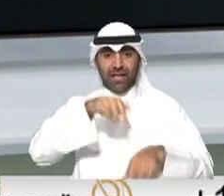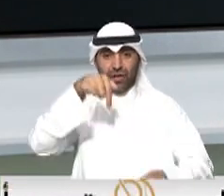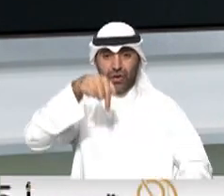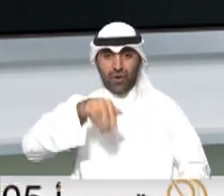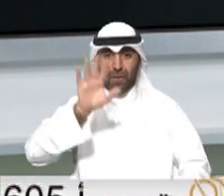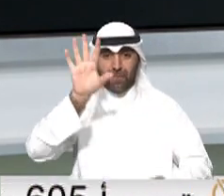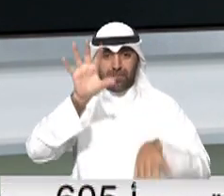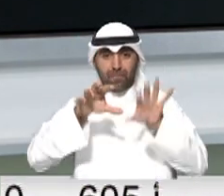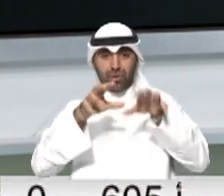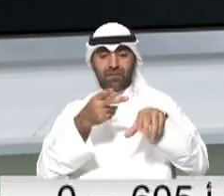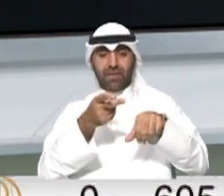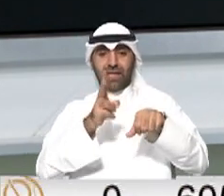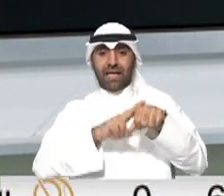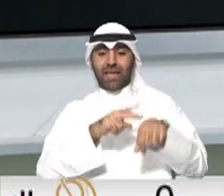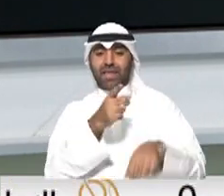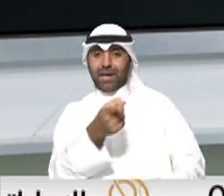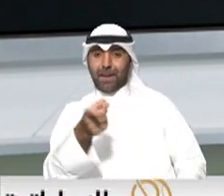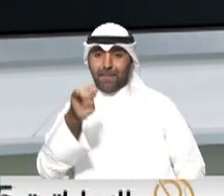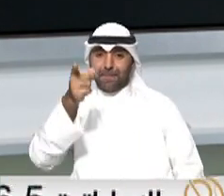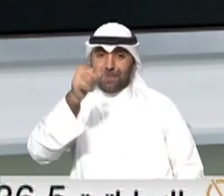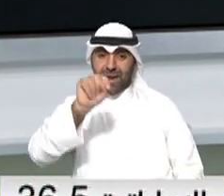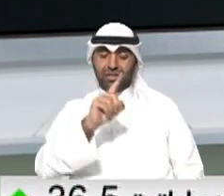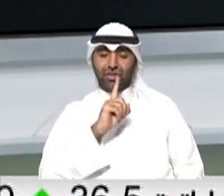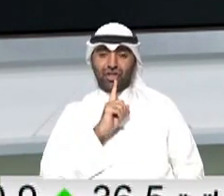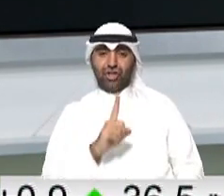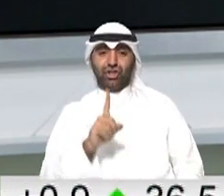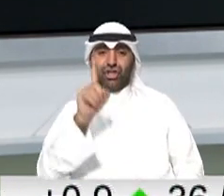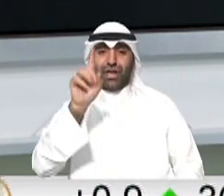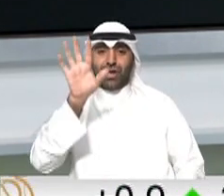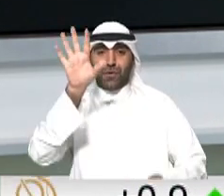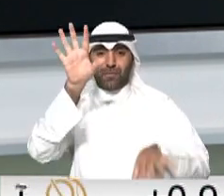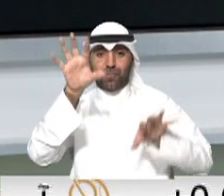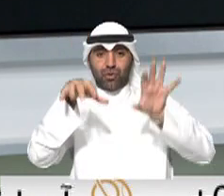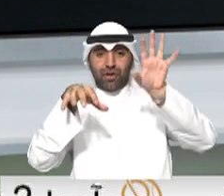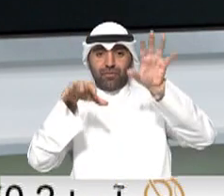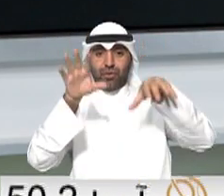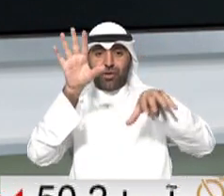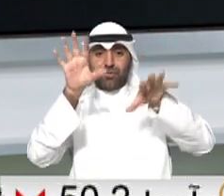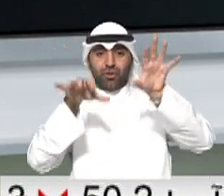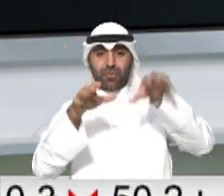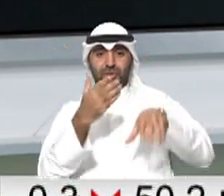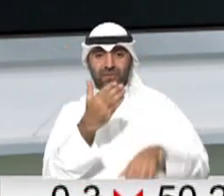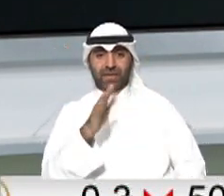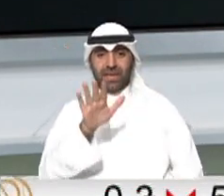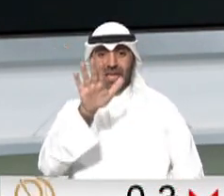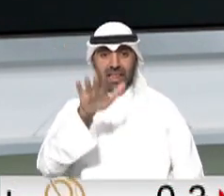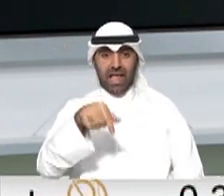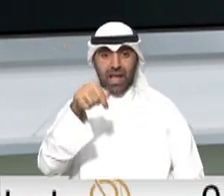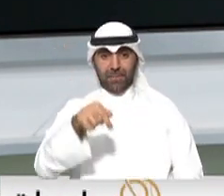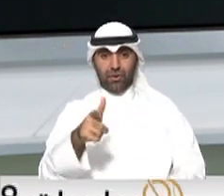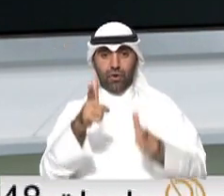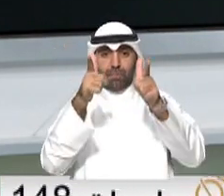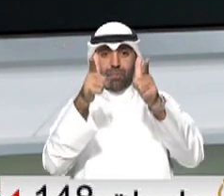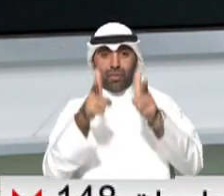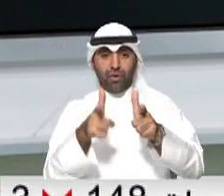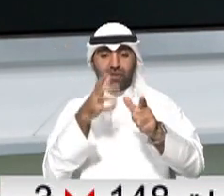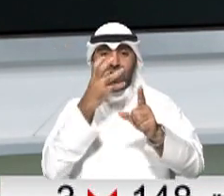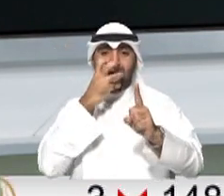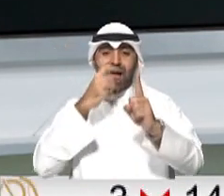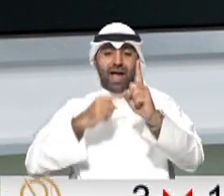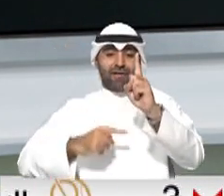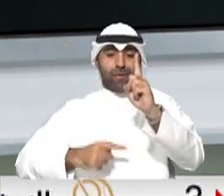فترات متقطعة وتكونات بعض السحب الركامية. لاحظنا ارتفاع في درجات الحرارة اليوم، تجاوزت 31 درجة